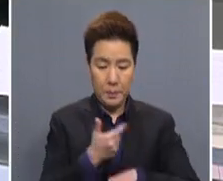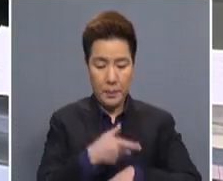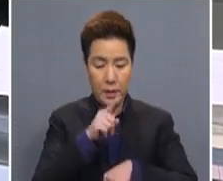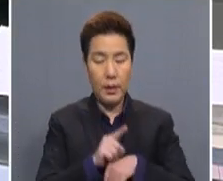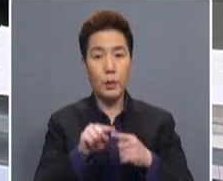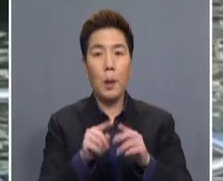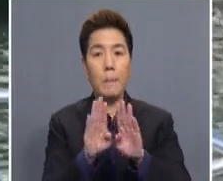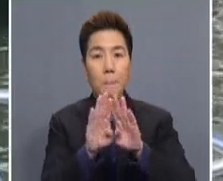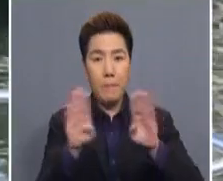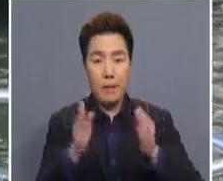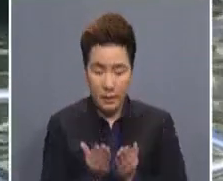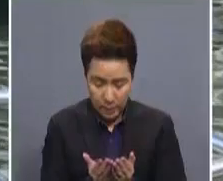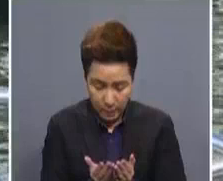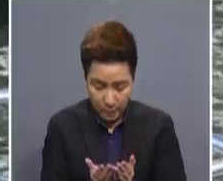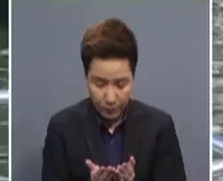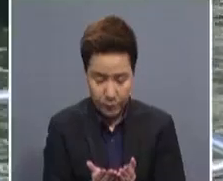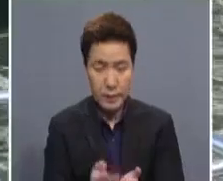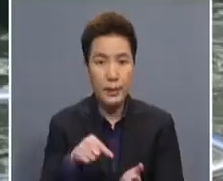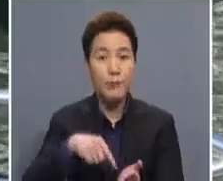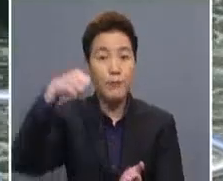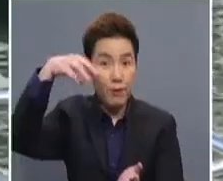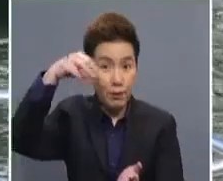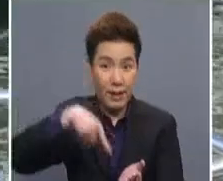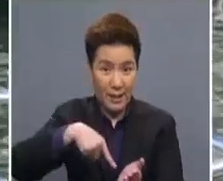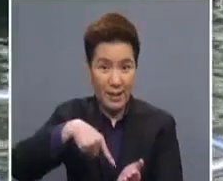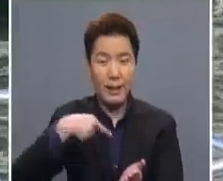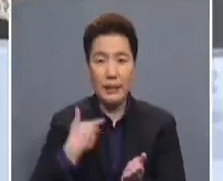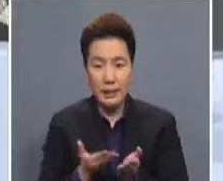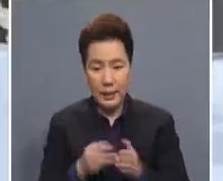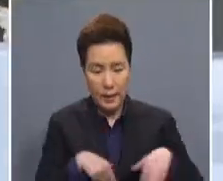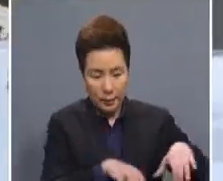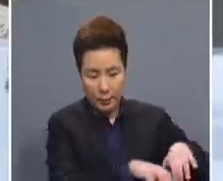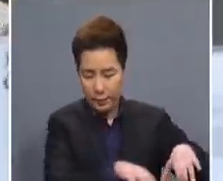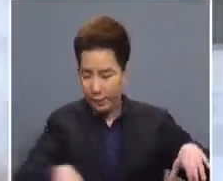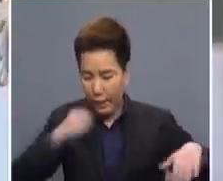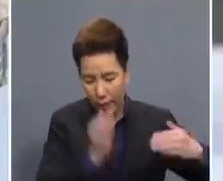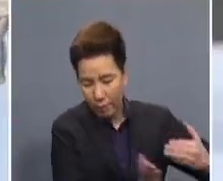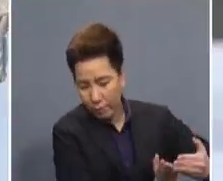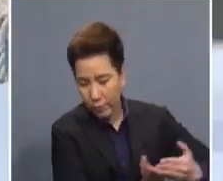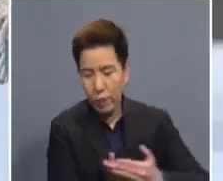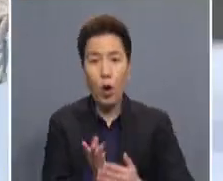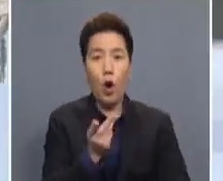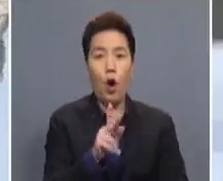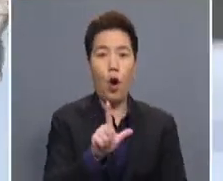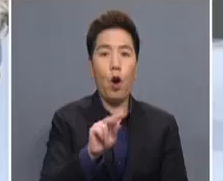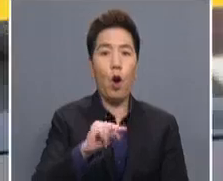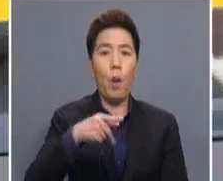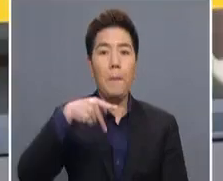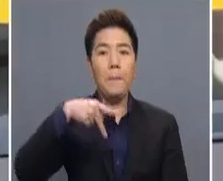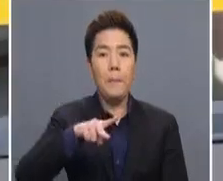ประธานในพิธีเปิดการเดินเรือโดยสารพลังงานไฟฟ้าเส้นทางคลองผดุงกรุงเกษมเต็มรูปแบบเป็นวันแรก